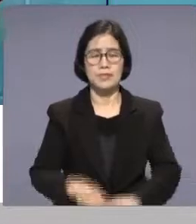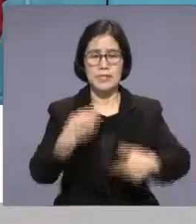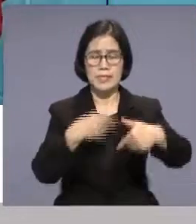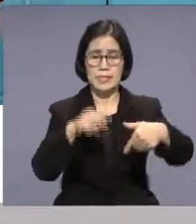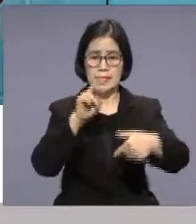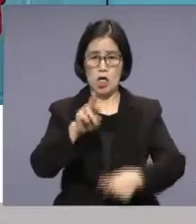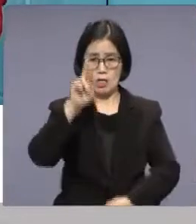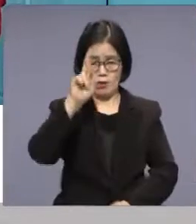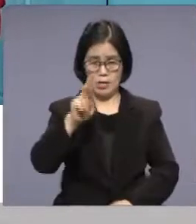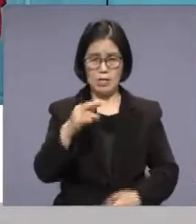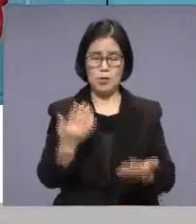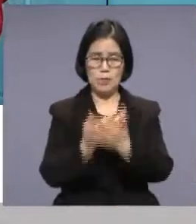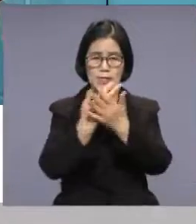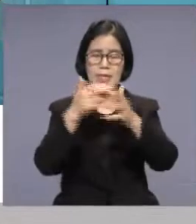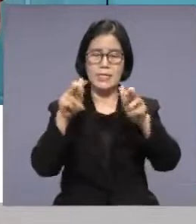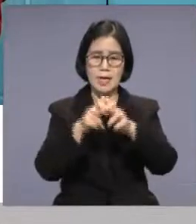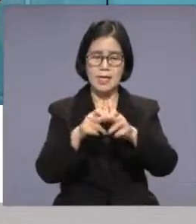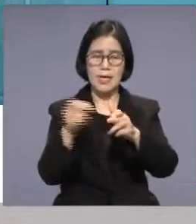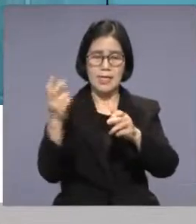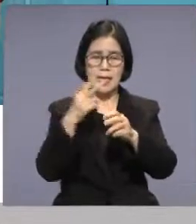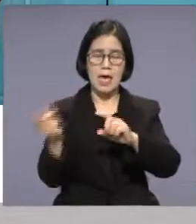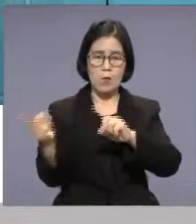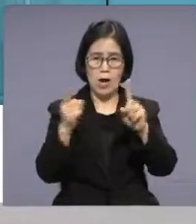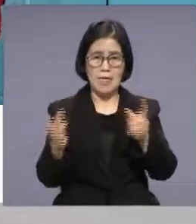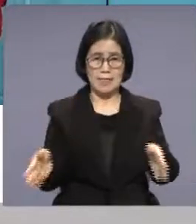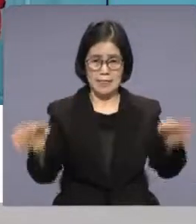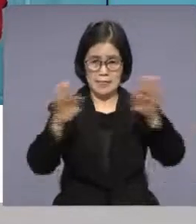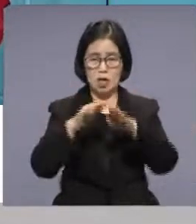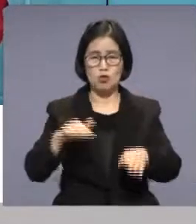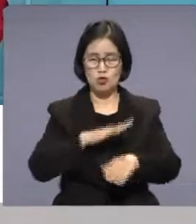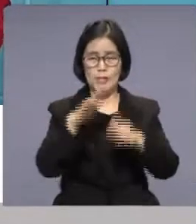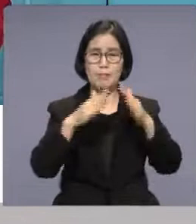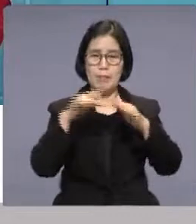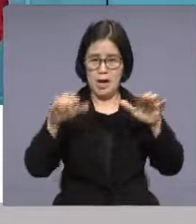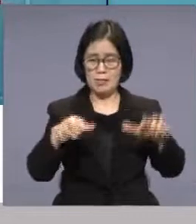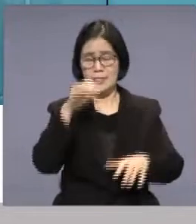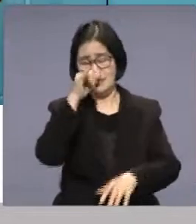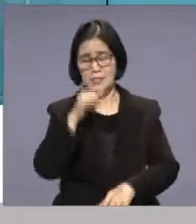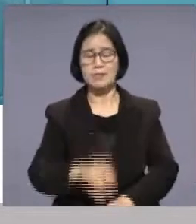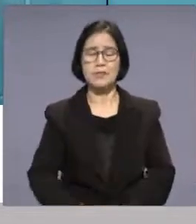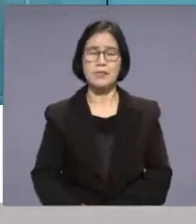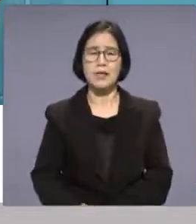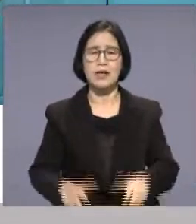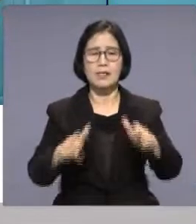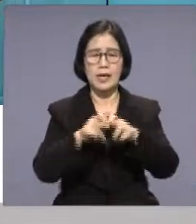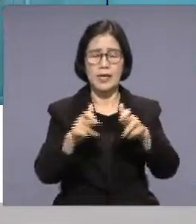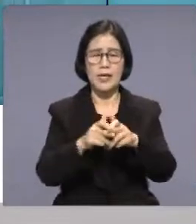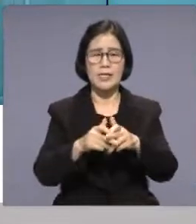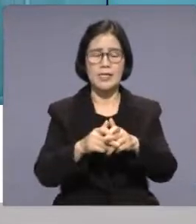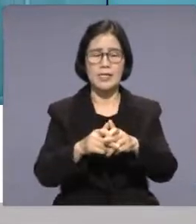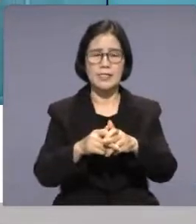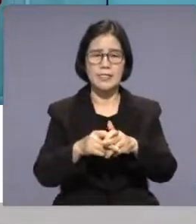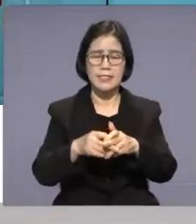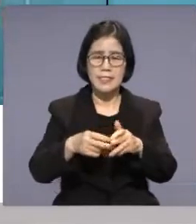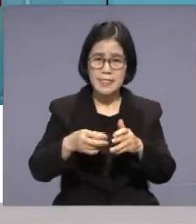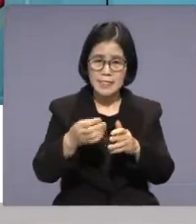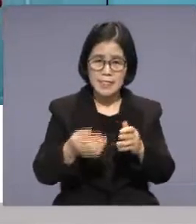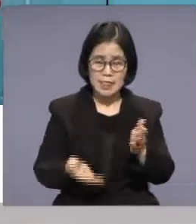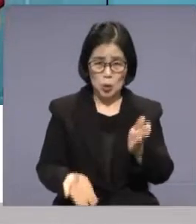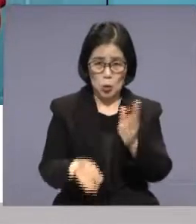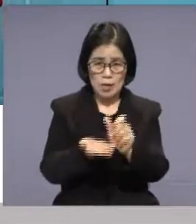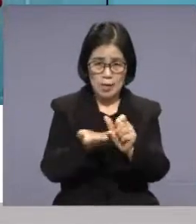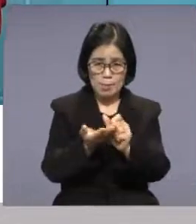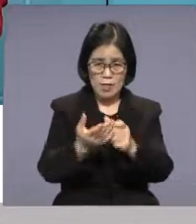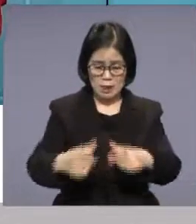인천 강화도의 발달 장애인 재활 시설 우리 마을이 화제를 모으고 있습니다. 장애인들이 시로 재배한 콩나물을